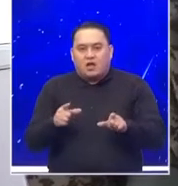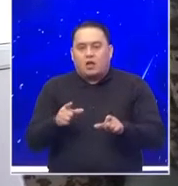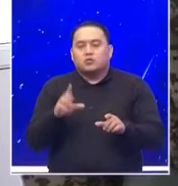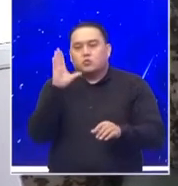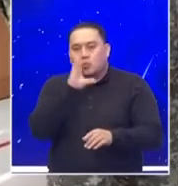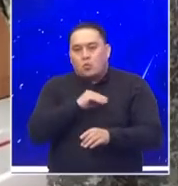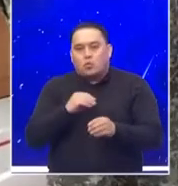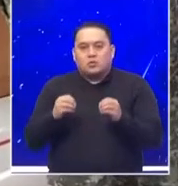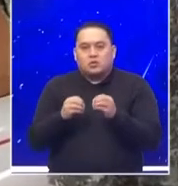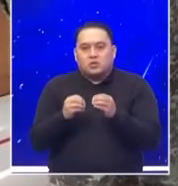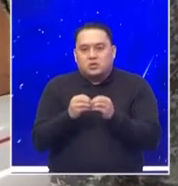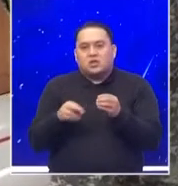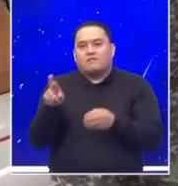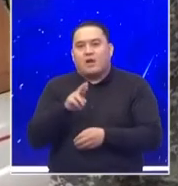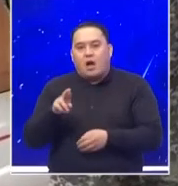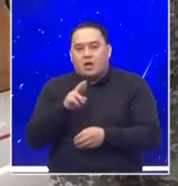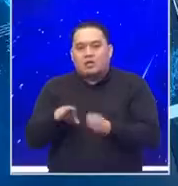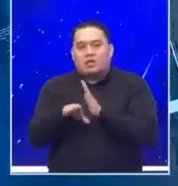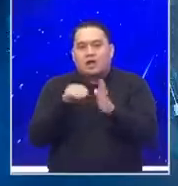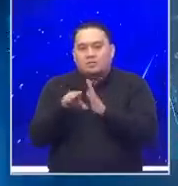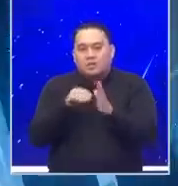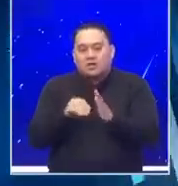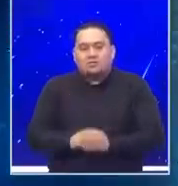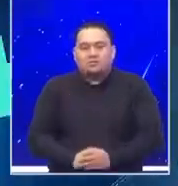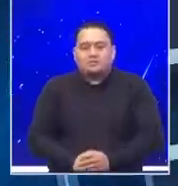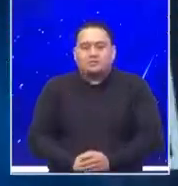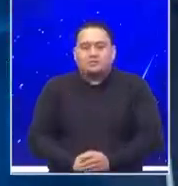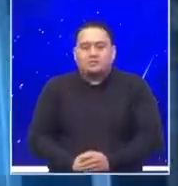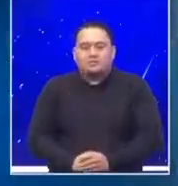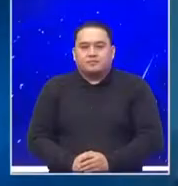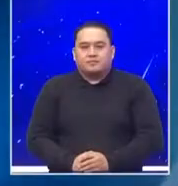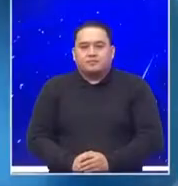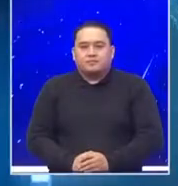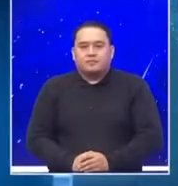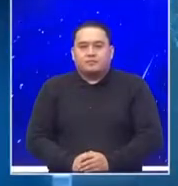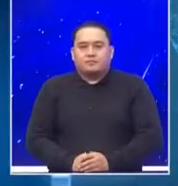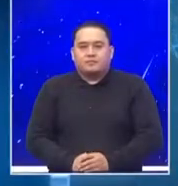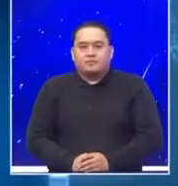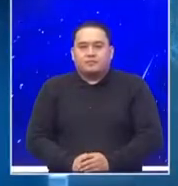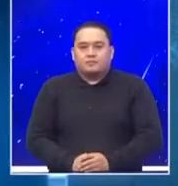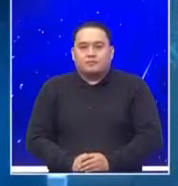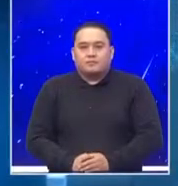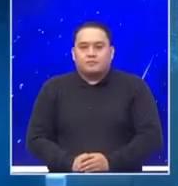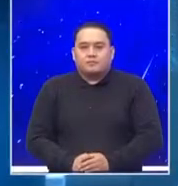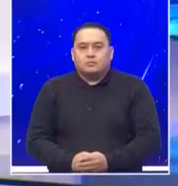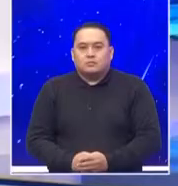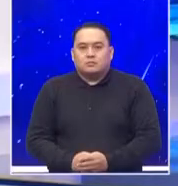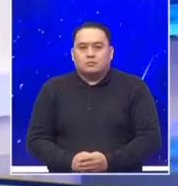смогут до 10 января посетить избирательный пункт дамир они также карман боясь телеканал джитсу